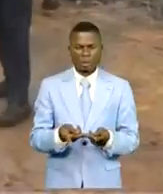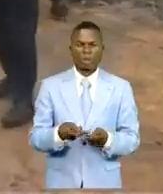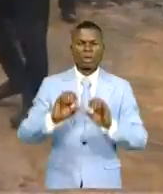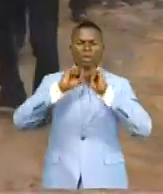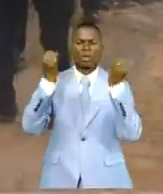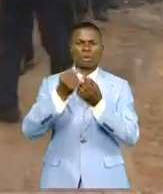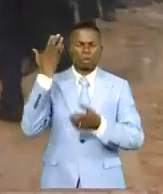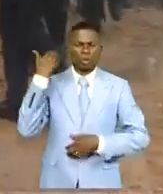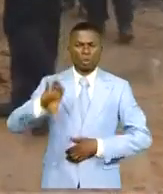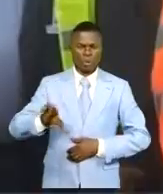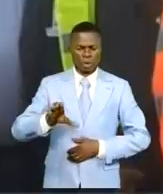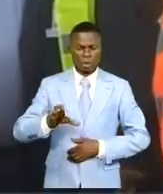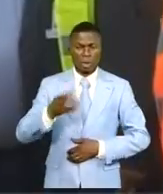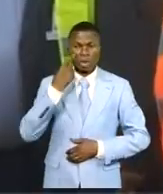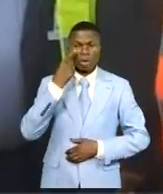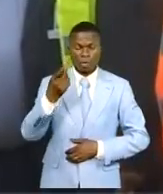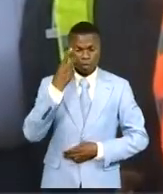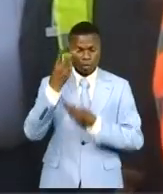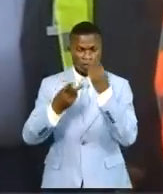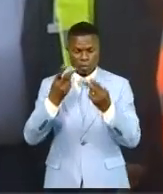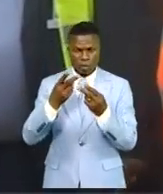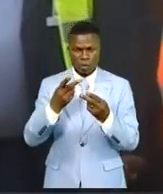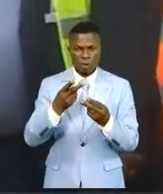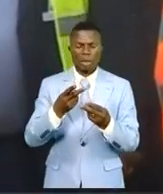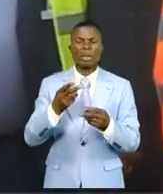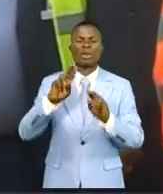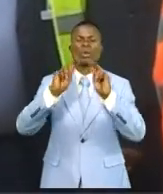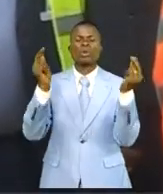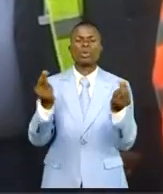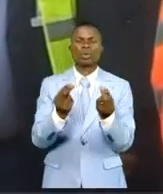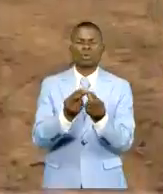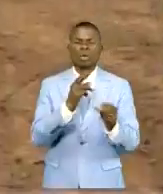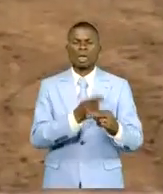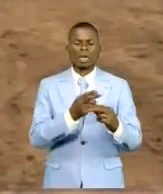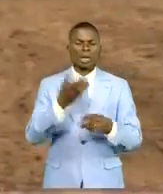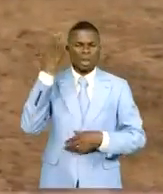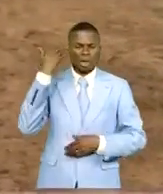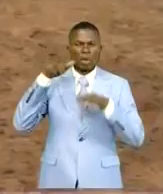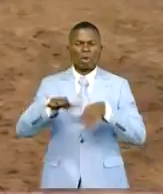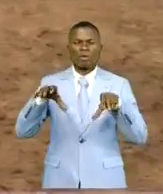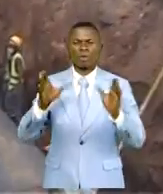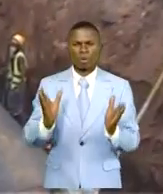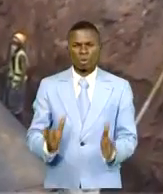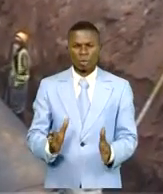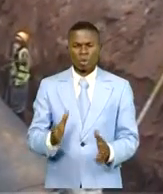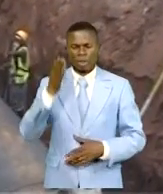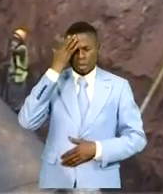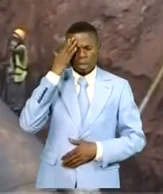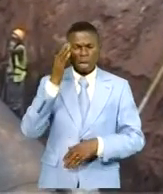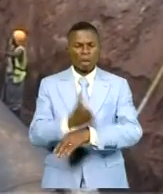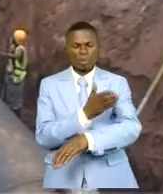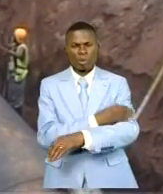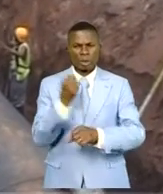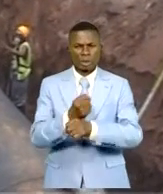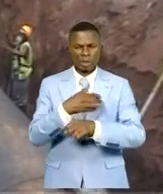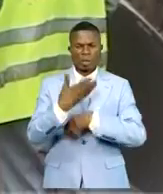eaux. Question de procéder à une visite d'inspection de cette usine de captage d'eau brute sur le fleuve Congo et se rendre compte l'avancement des